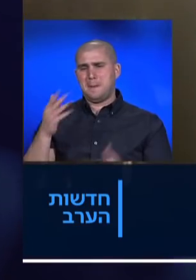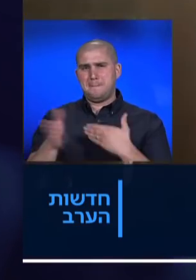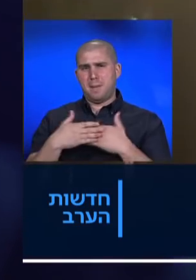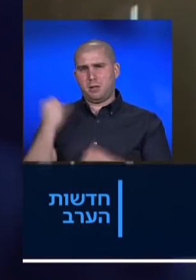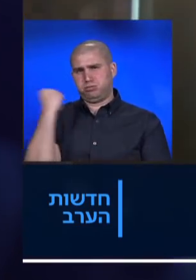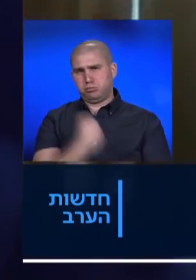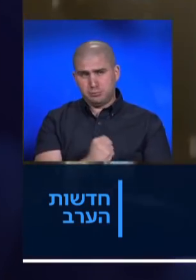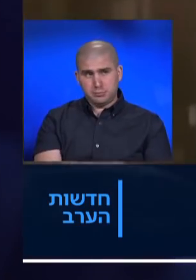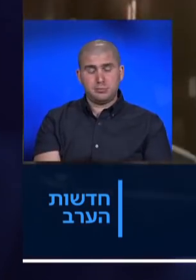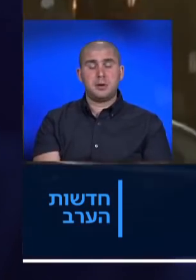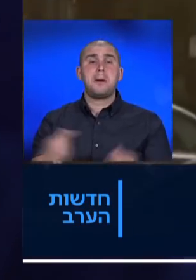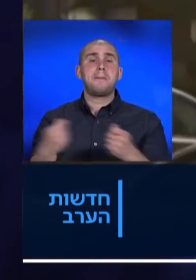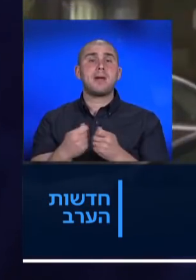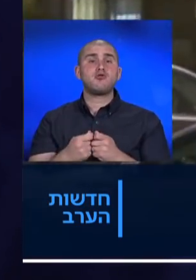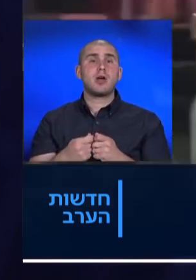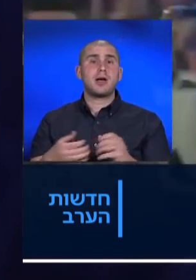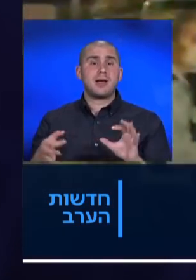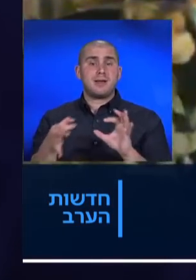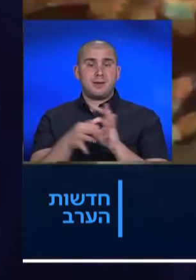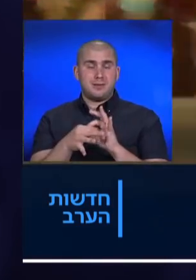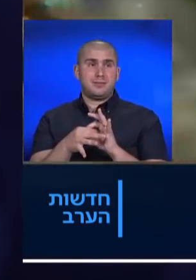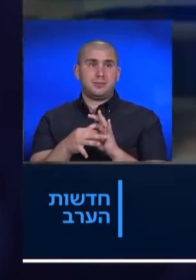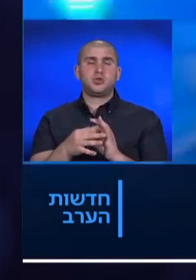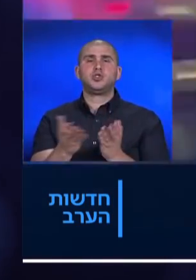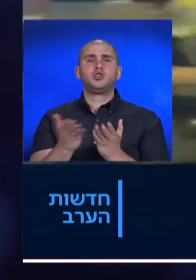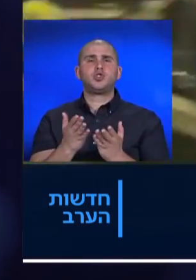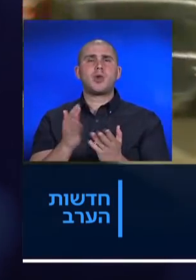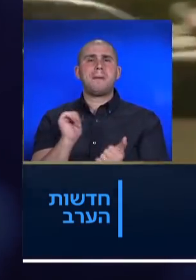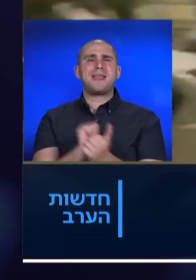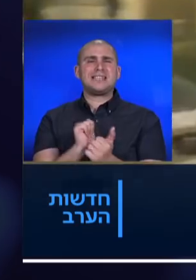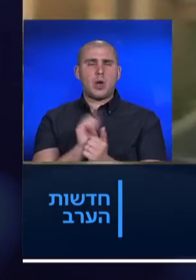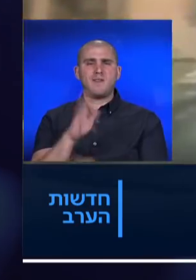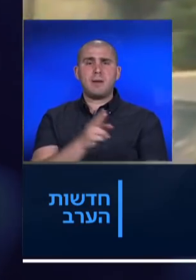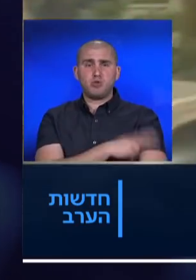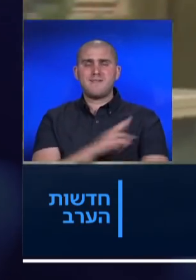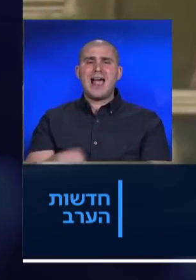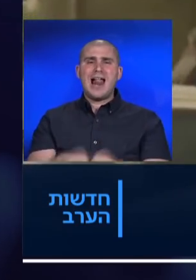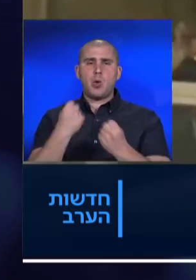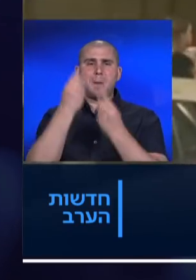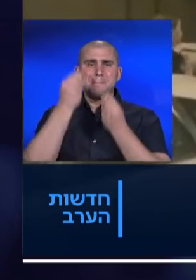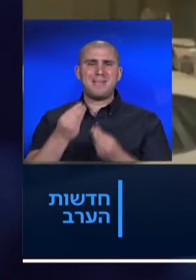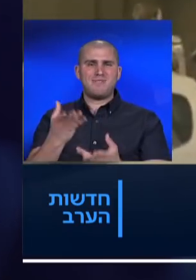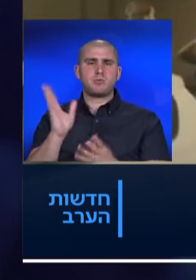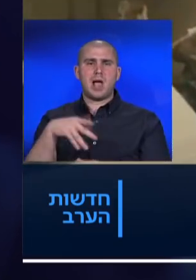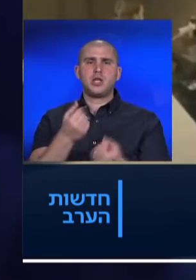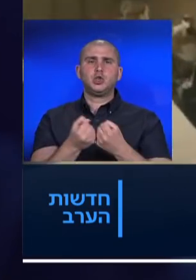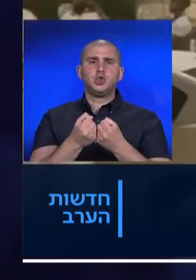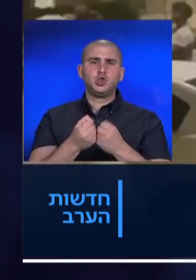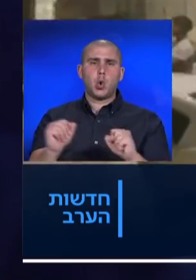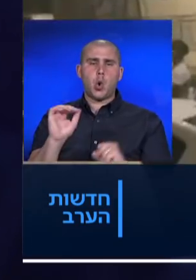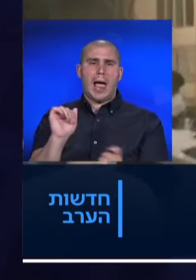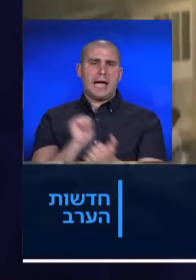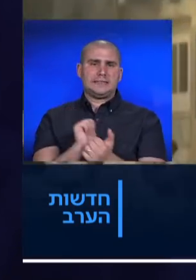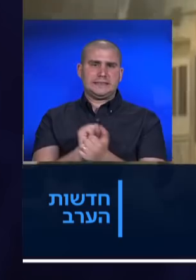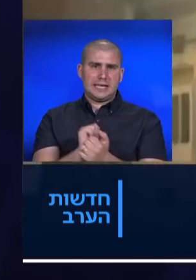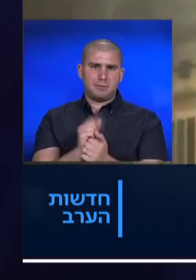הנוגע לממשק בין שירות בתי הסוהר למשטרה והליקויים שיש בדיווחים על שחרור של אסירים באלימות במשפחה